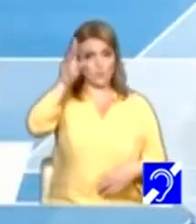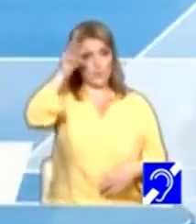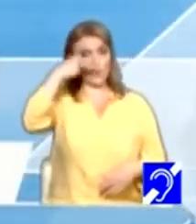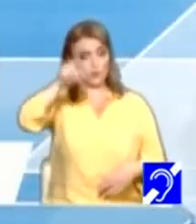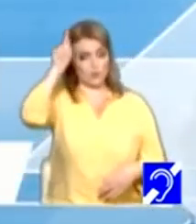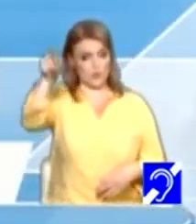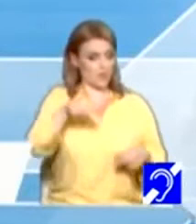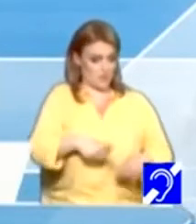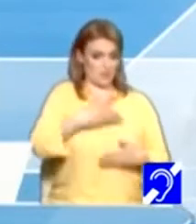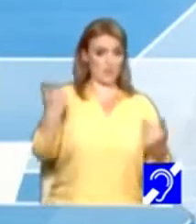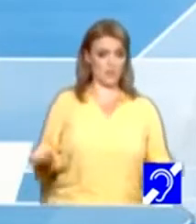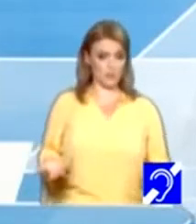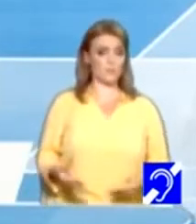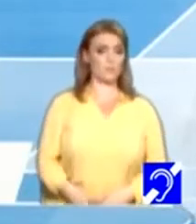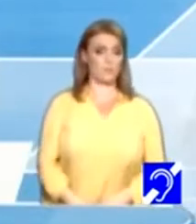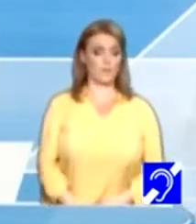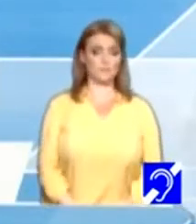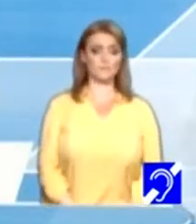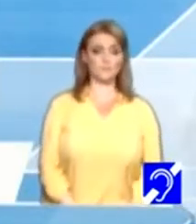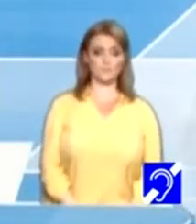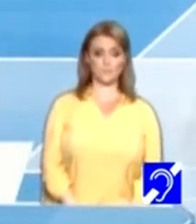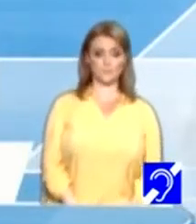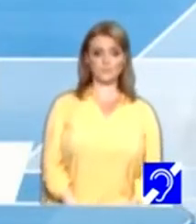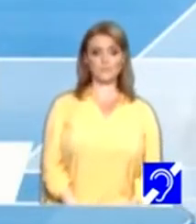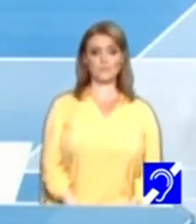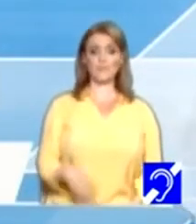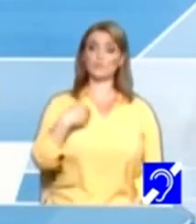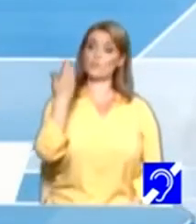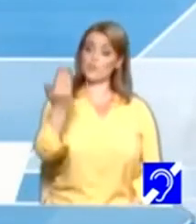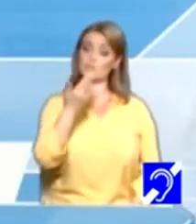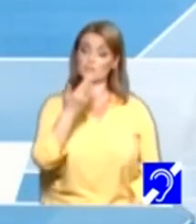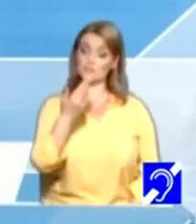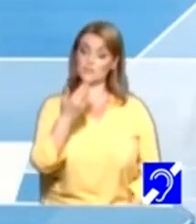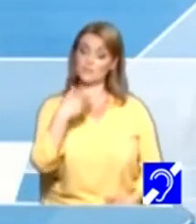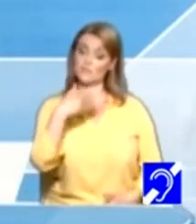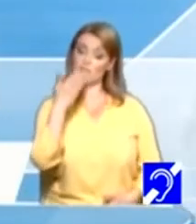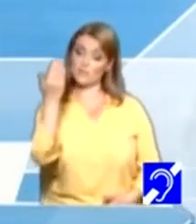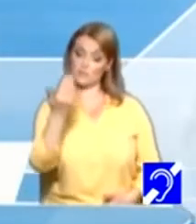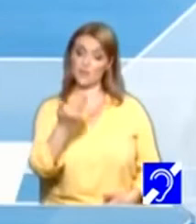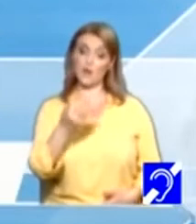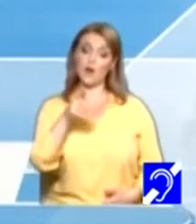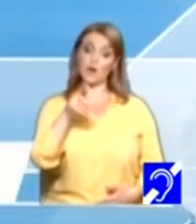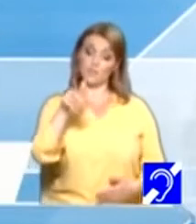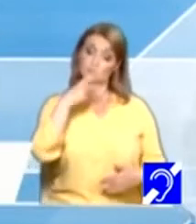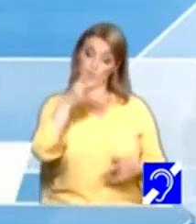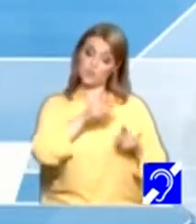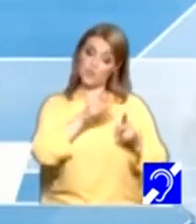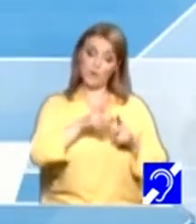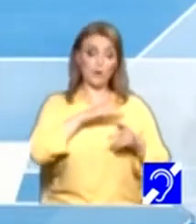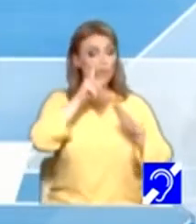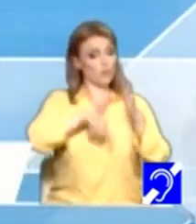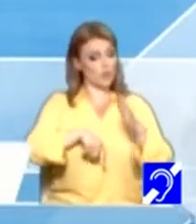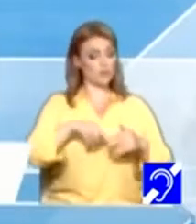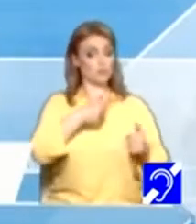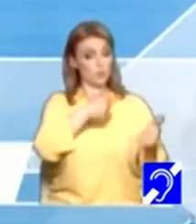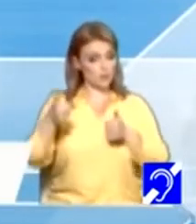Domnule Cujba, aș vrea să încep cu dumneavoastră pentru că vă remarcasem optimismul mai devreme. Așa. Și poate aveți un mesaj direct către al doilea